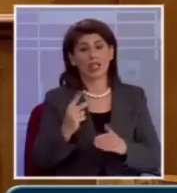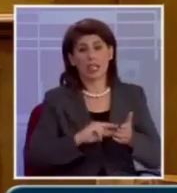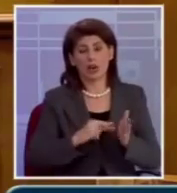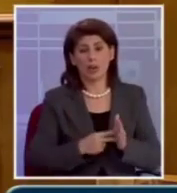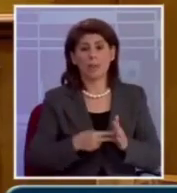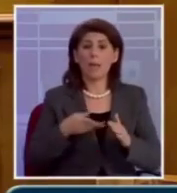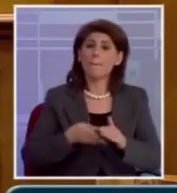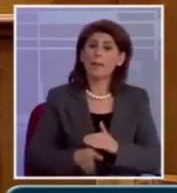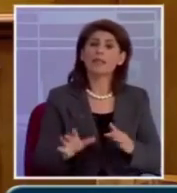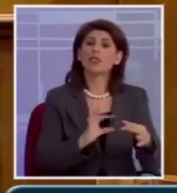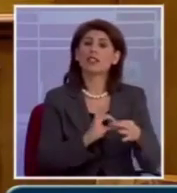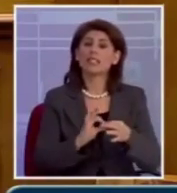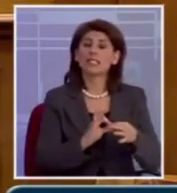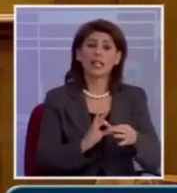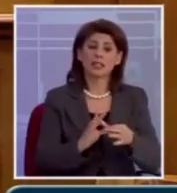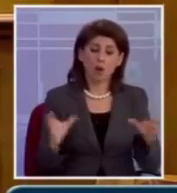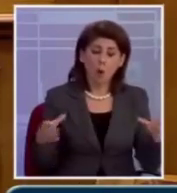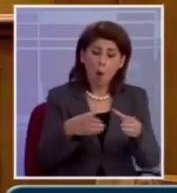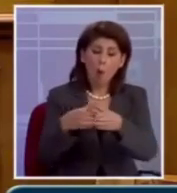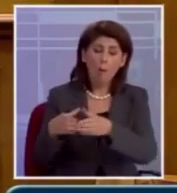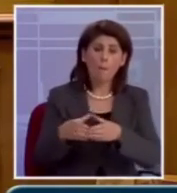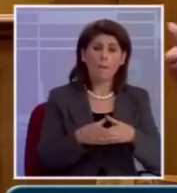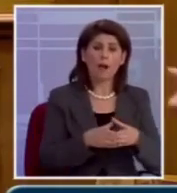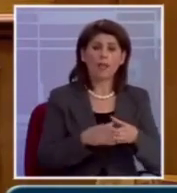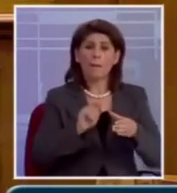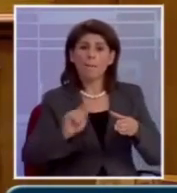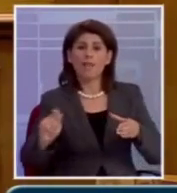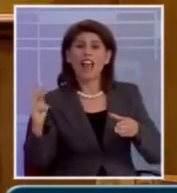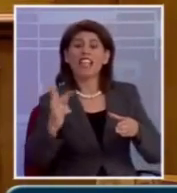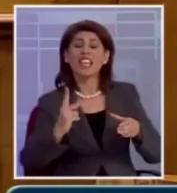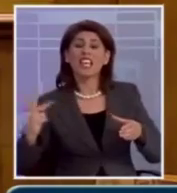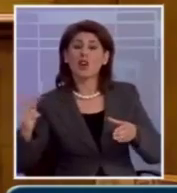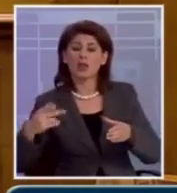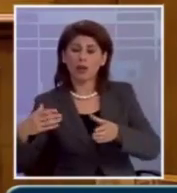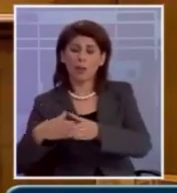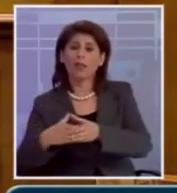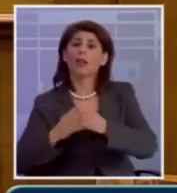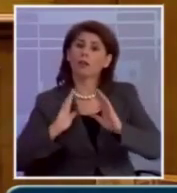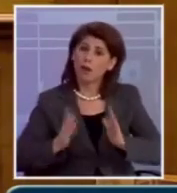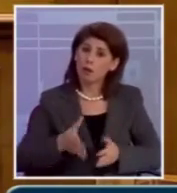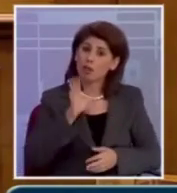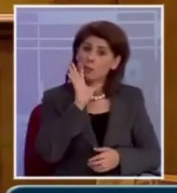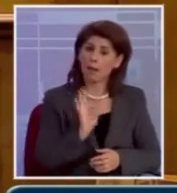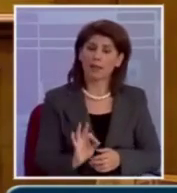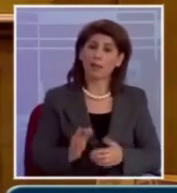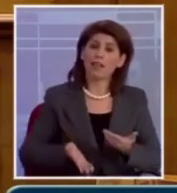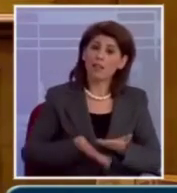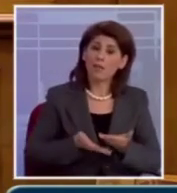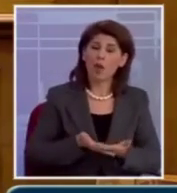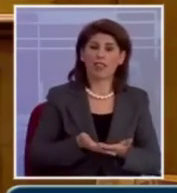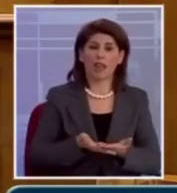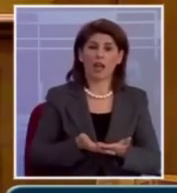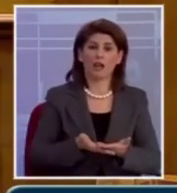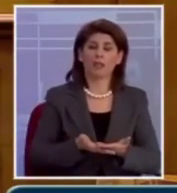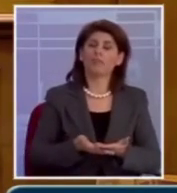από συνεταιριστικά σχήματα, παύλα κοινωνικά, να μπορέσουμε πραγματικά με τη βοήθεια και